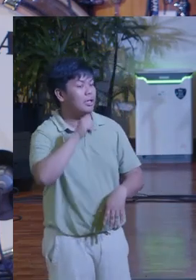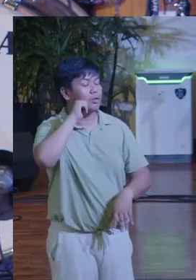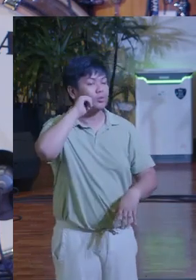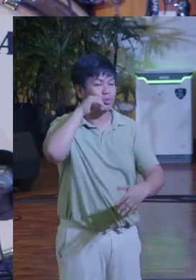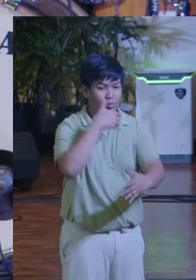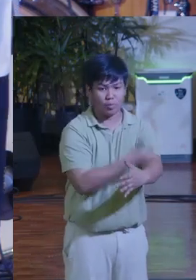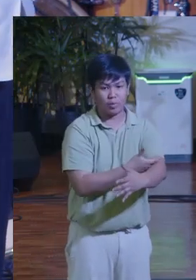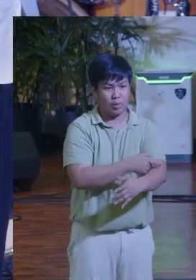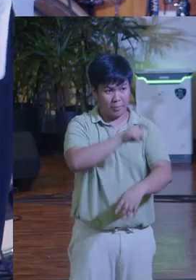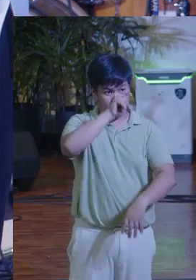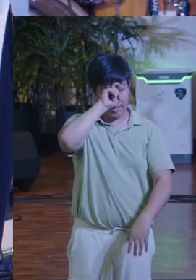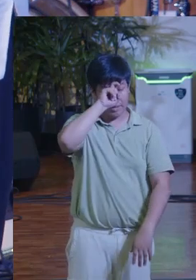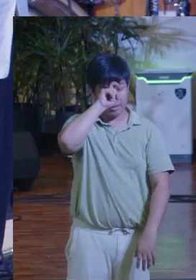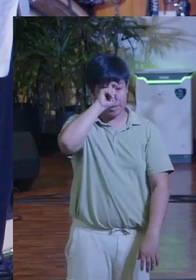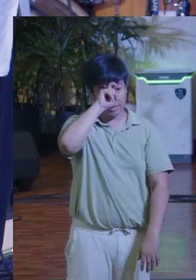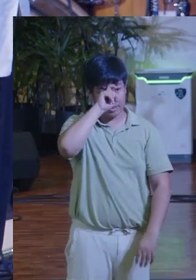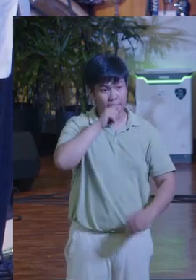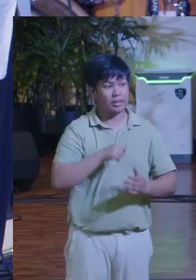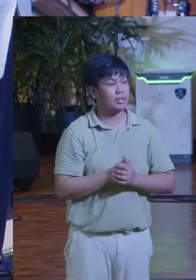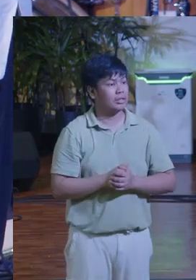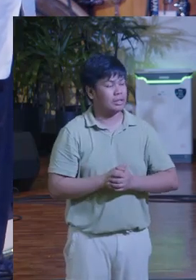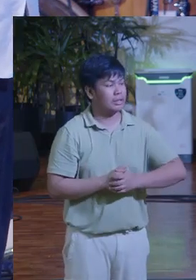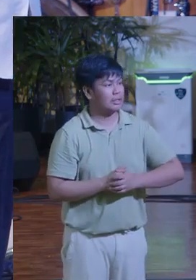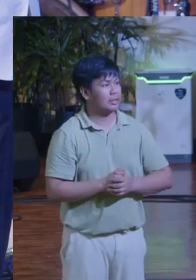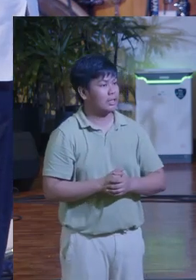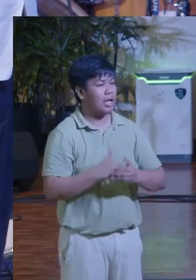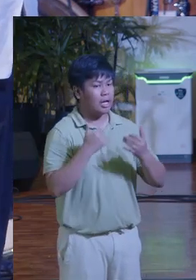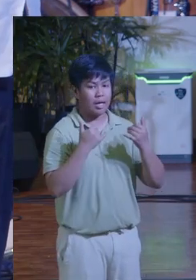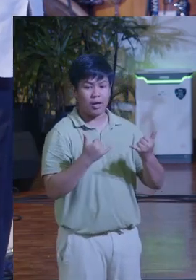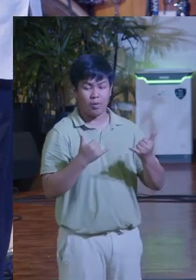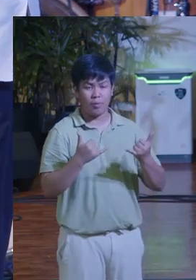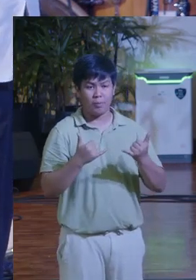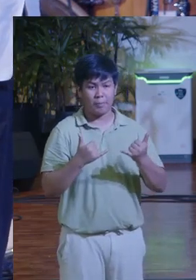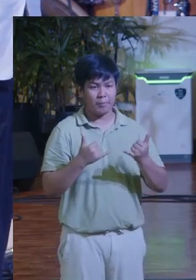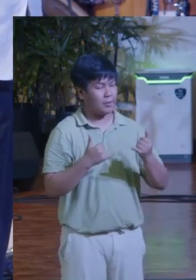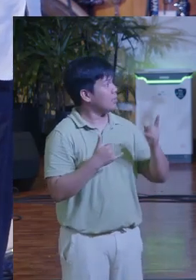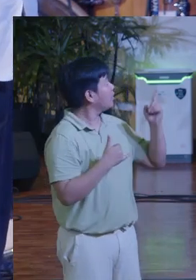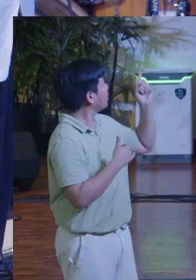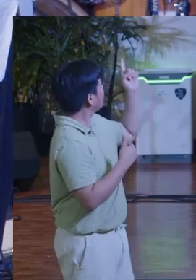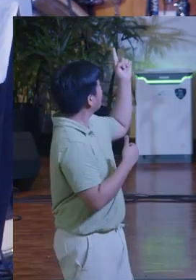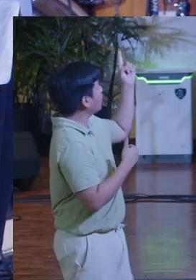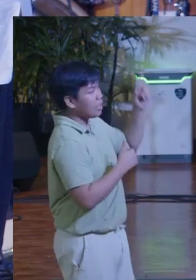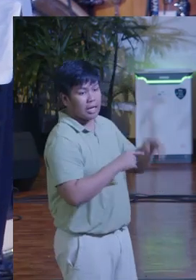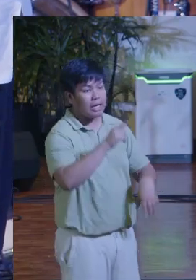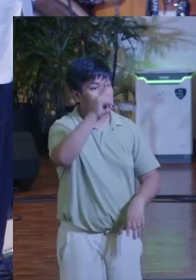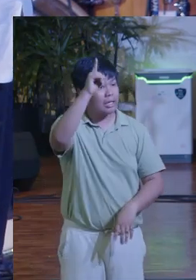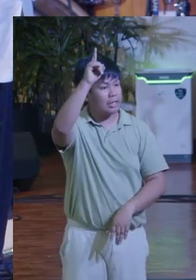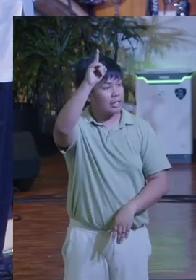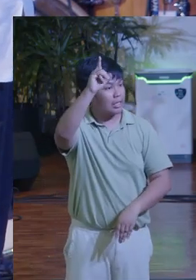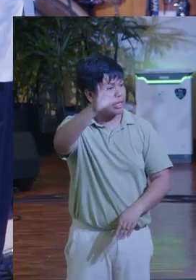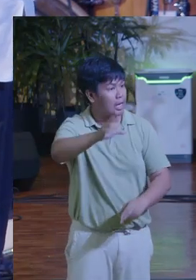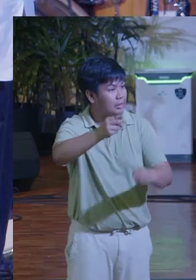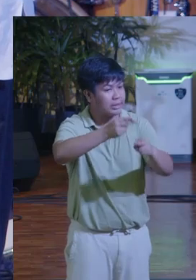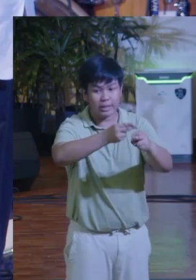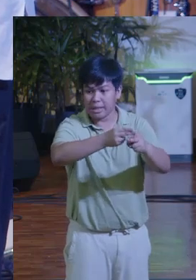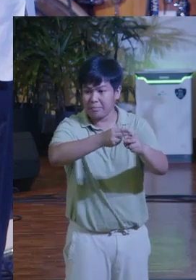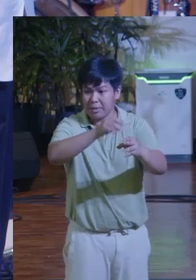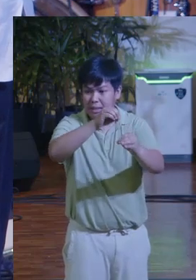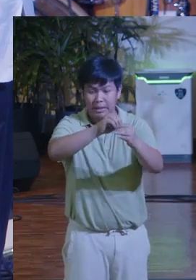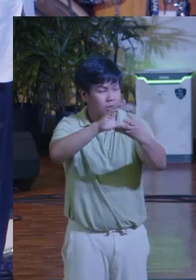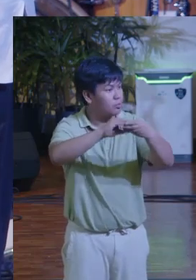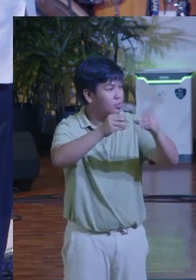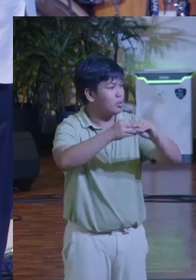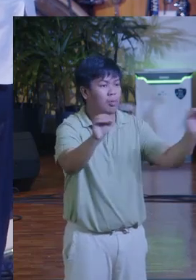napansin niyo na hindi nababanggit ang pangalan ng Diyos dito